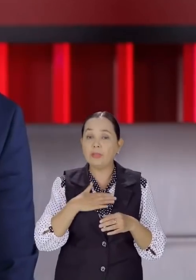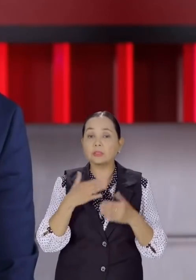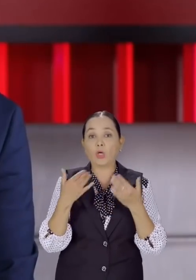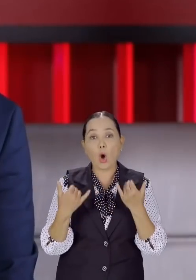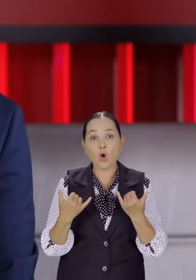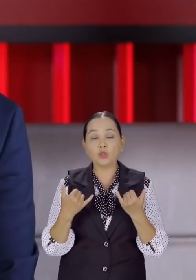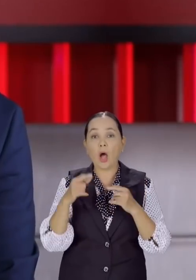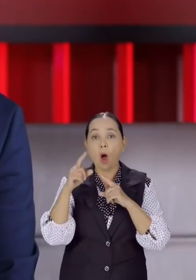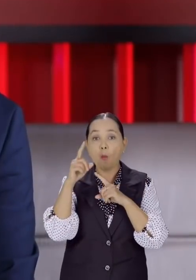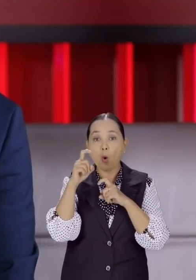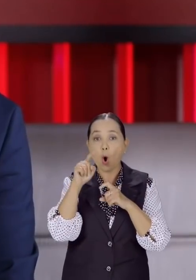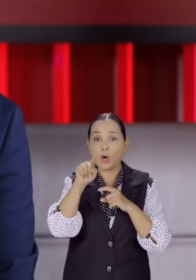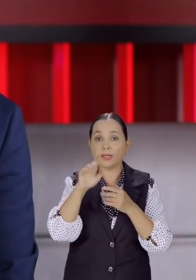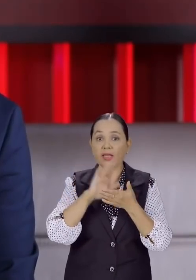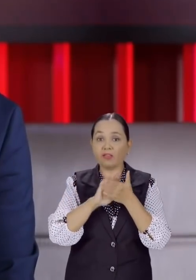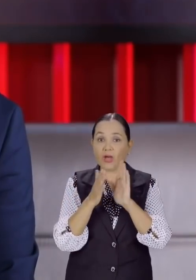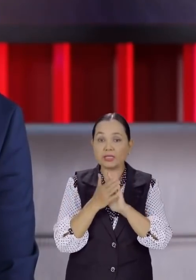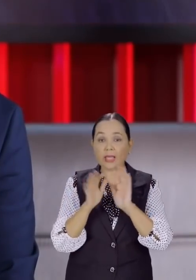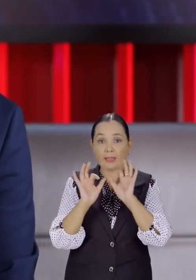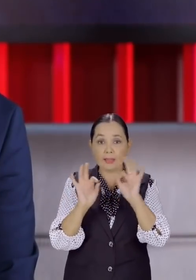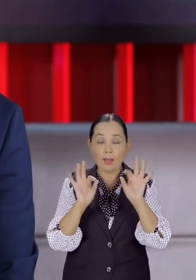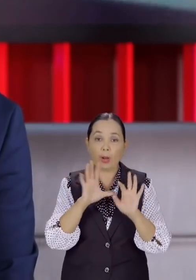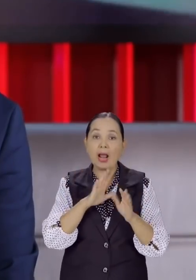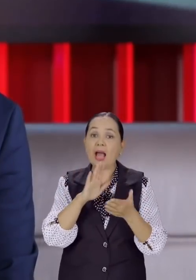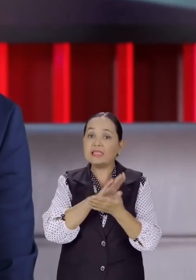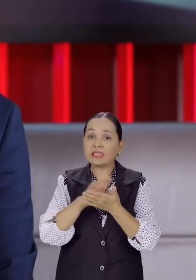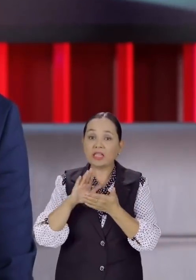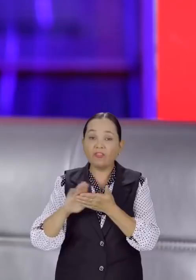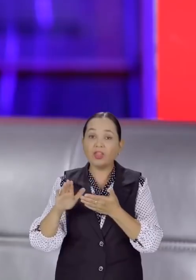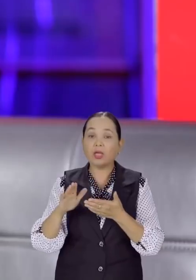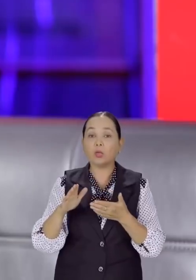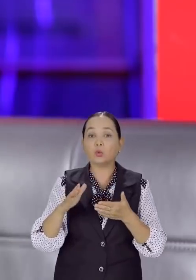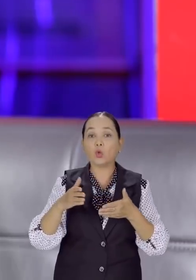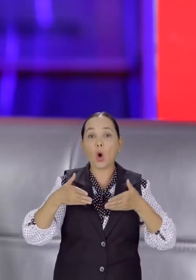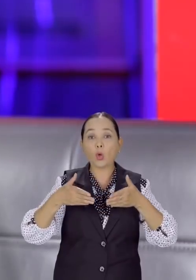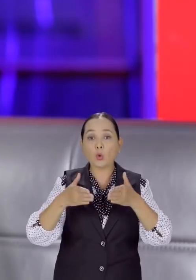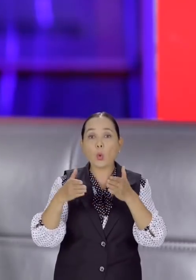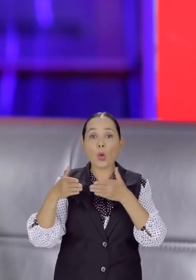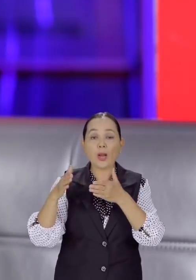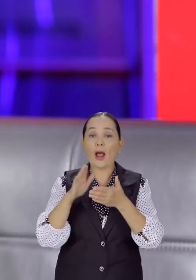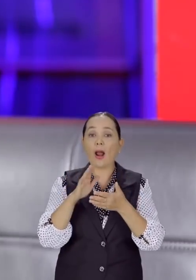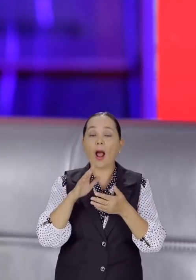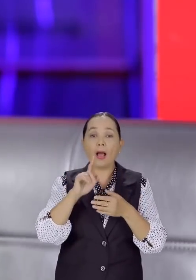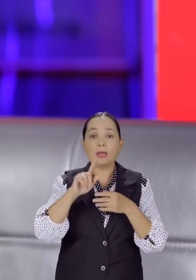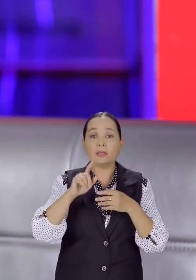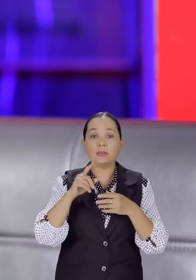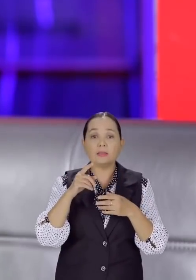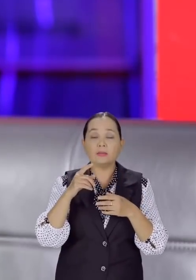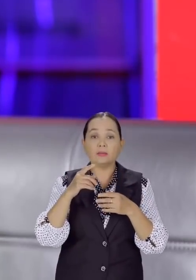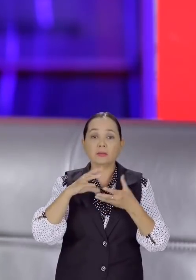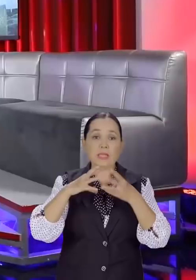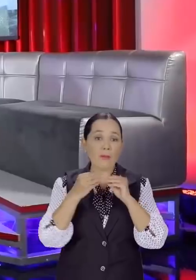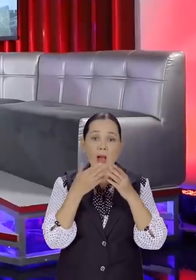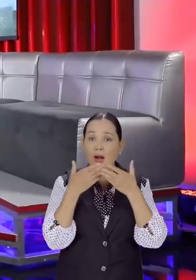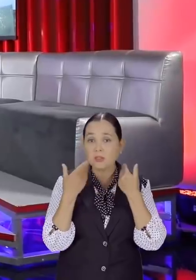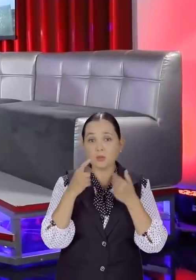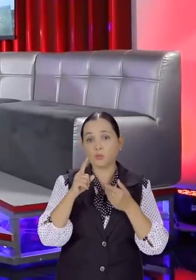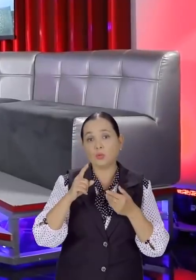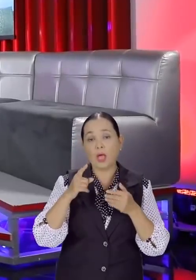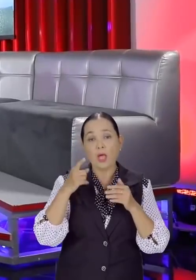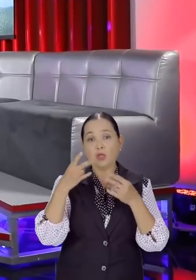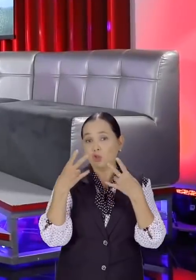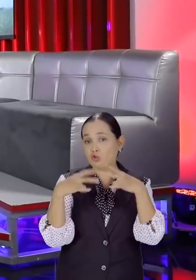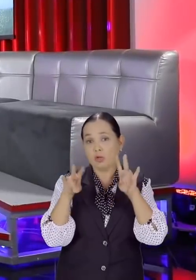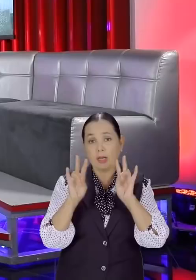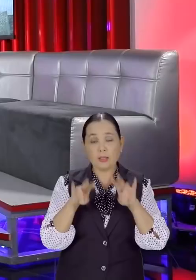biz hozir Buxorodagi vaziyat bo'yicha gaplashamiz. Albatta, dezinfeksion tunnellar samarasiz deb chiqishdi. Undan so'ng yo'q, uni ishlatish